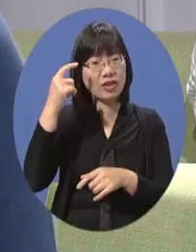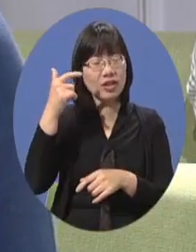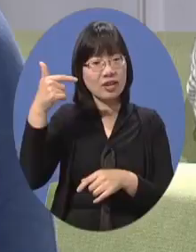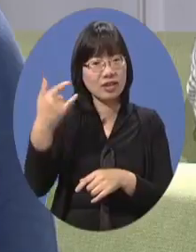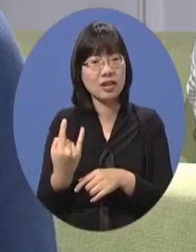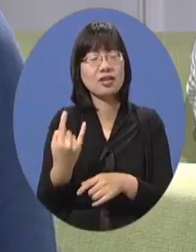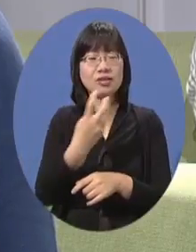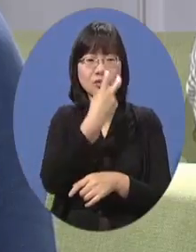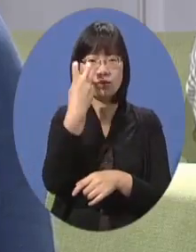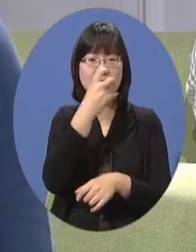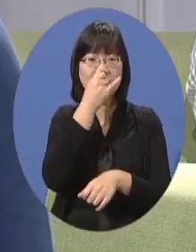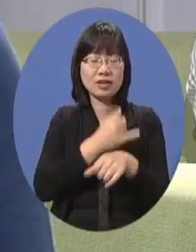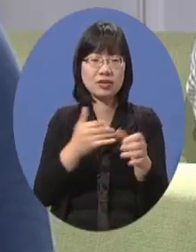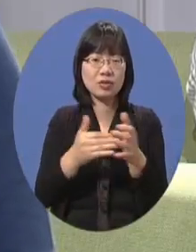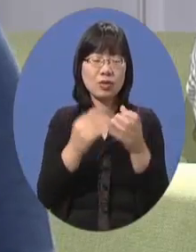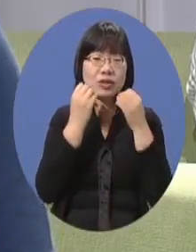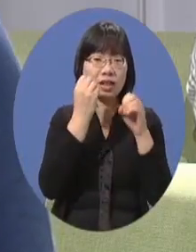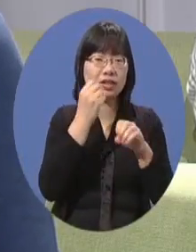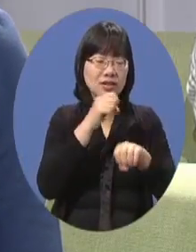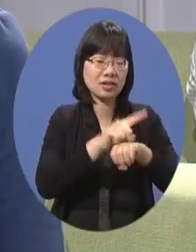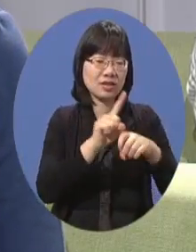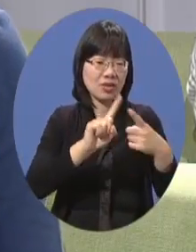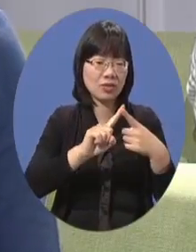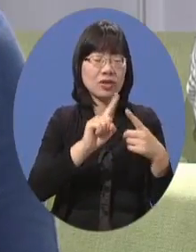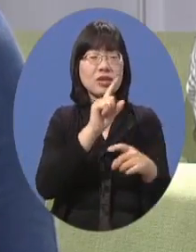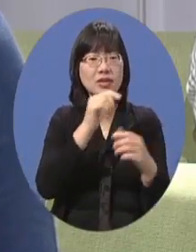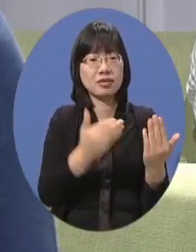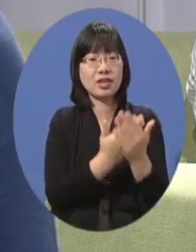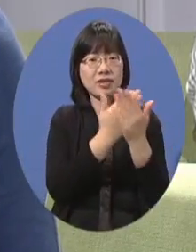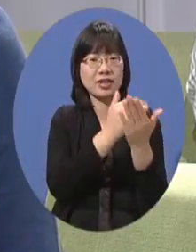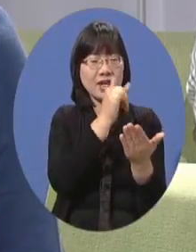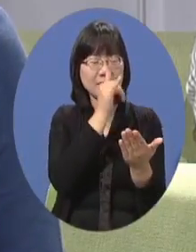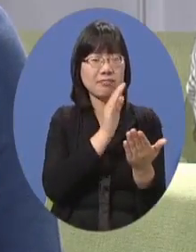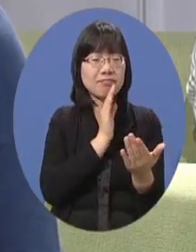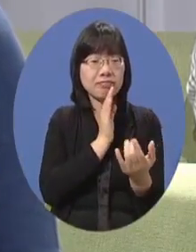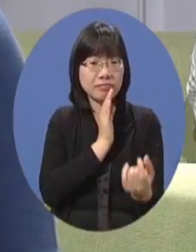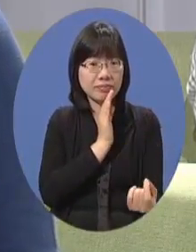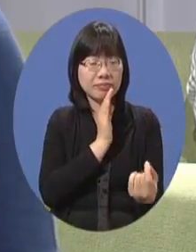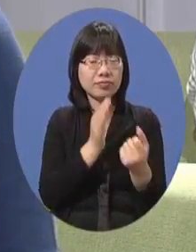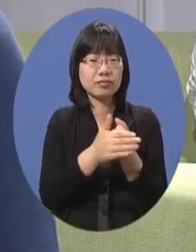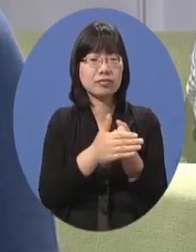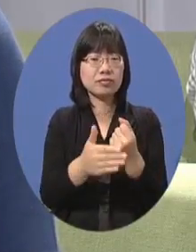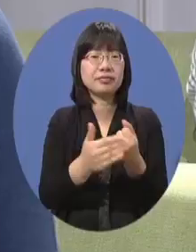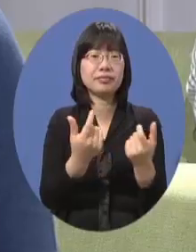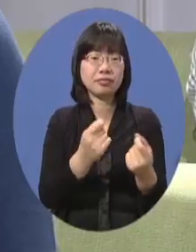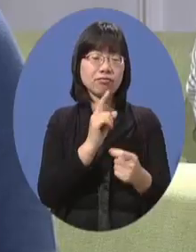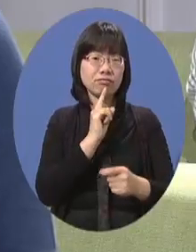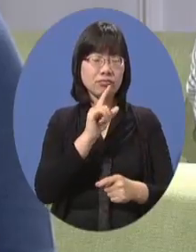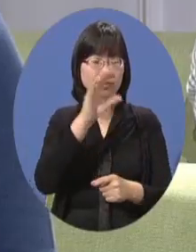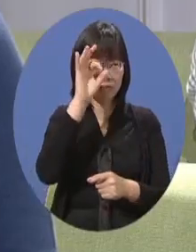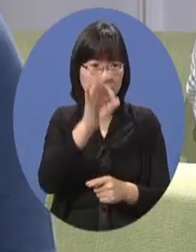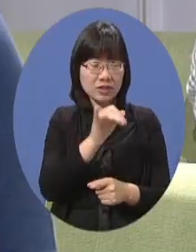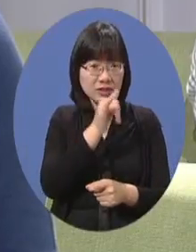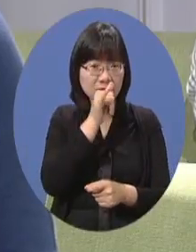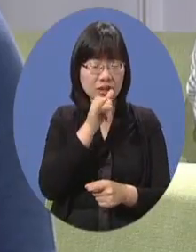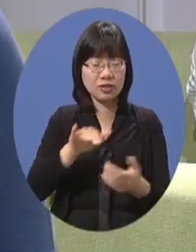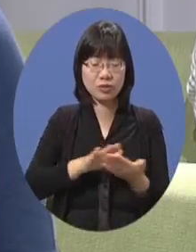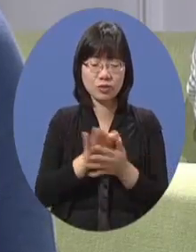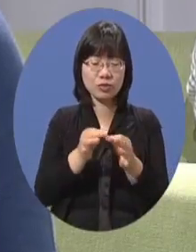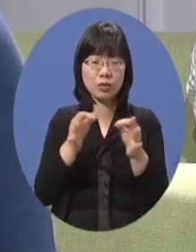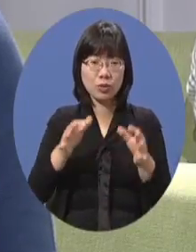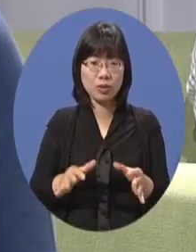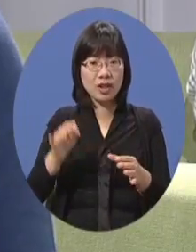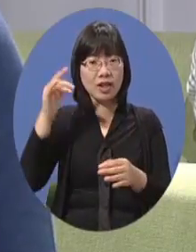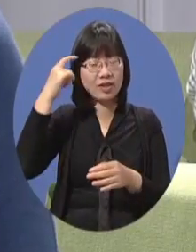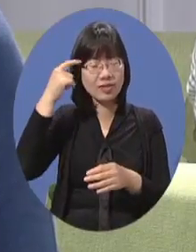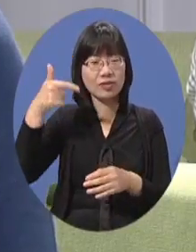또 창의력이 풍부해지고 창의성이 굉장히 좋아질 수가 있겠습니다. 그래서 우리 그런 말 들어보셨어요? 아이가 노는 동안 뇌는 크고